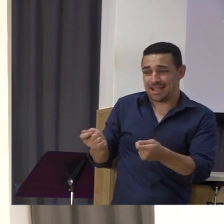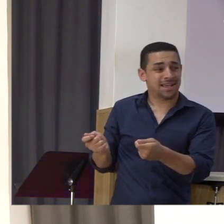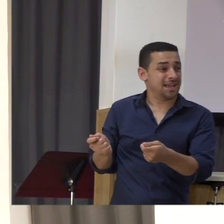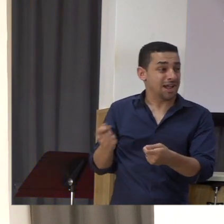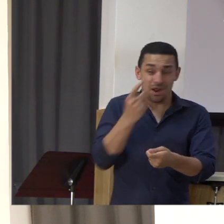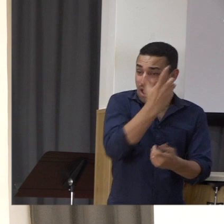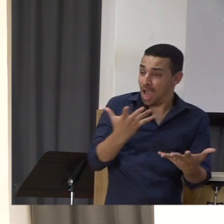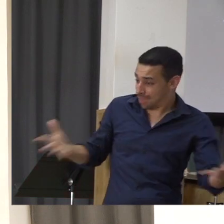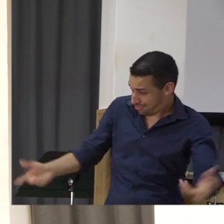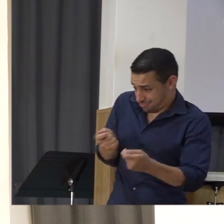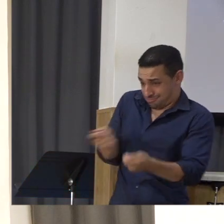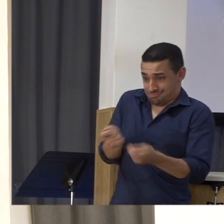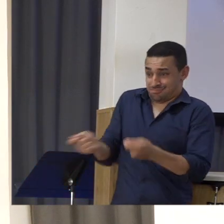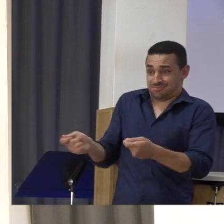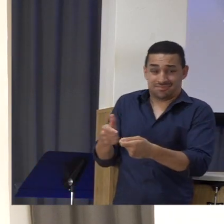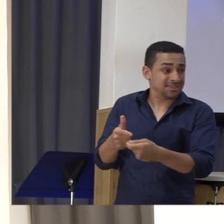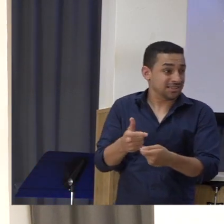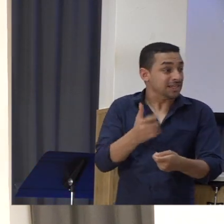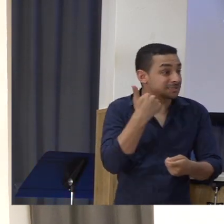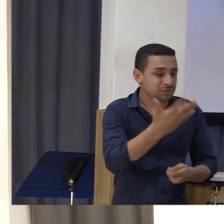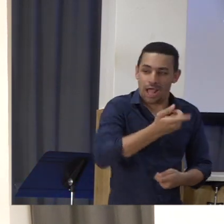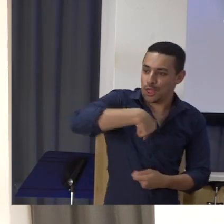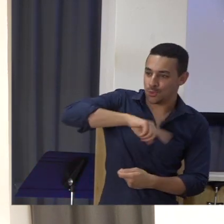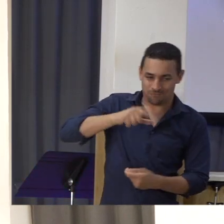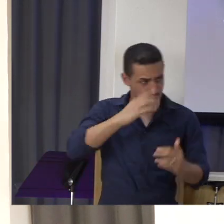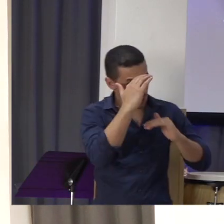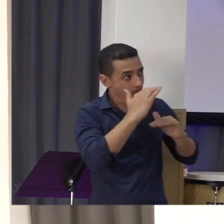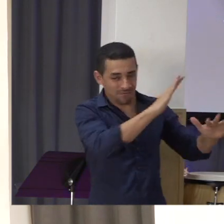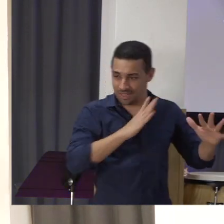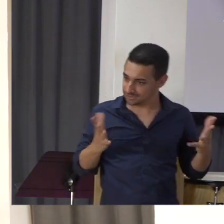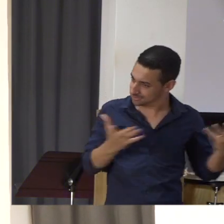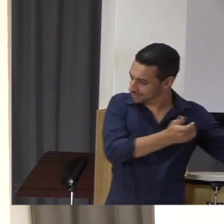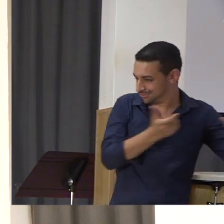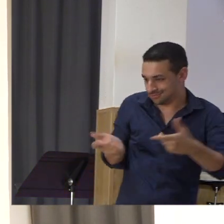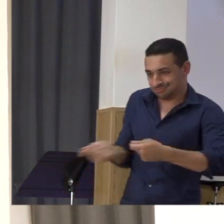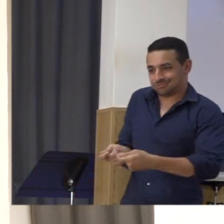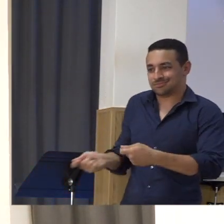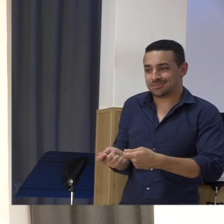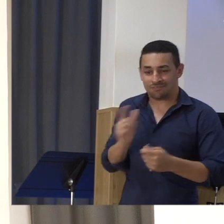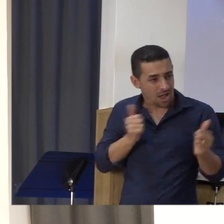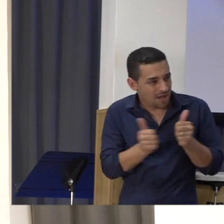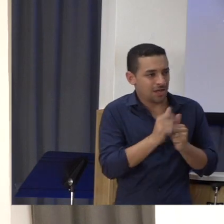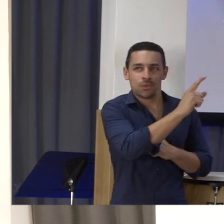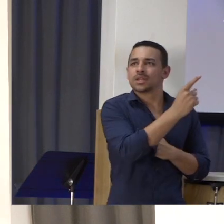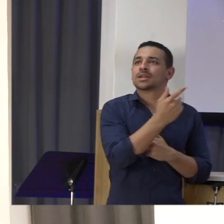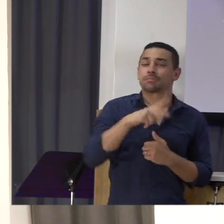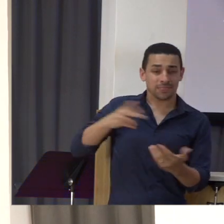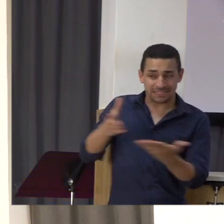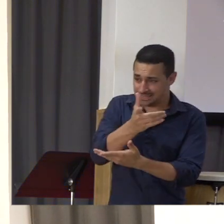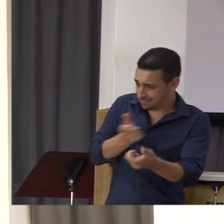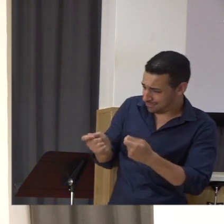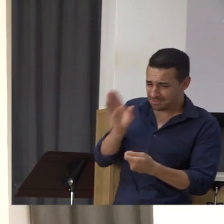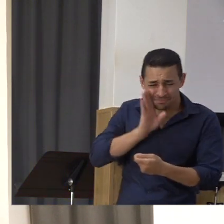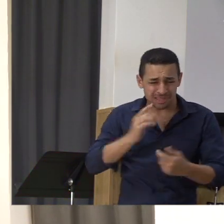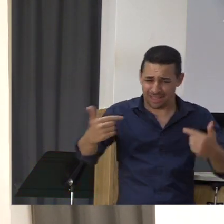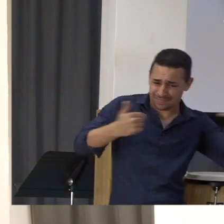C'est entre tes mains, d'où l'importance d'être dans sa main, d'être avec lui. Mes destinées sont dans ta main,